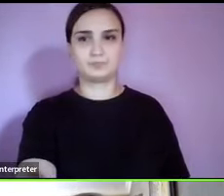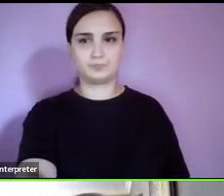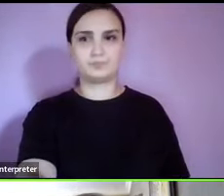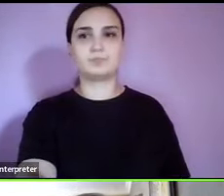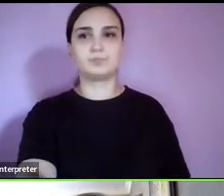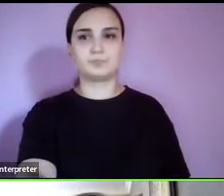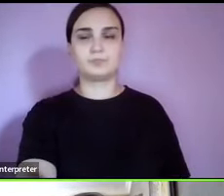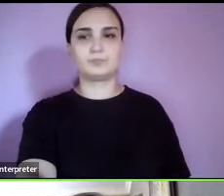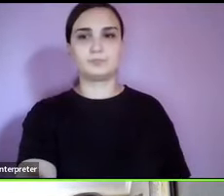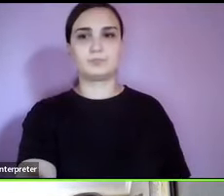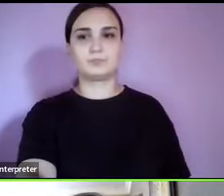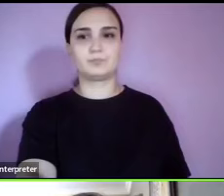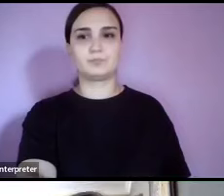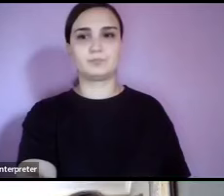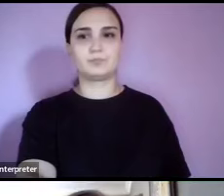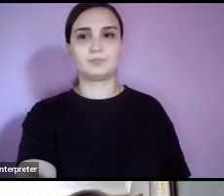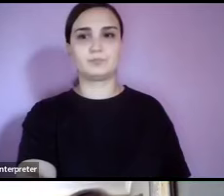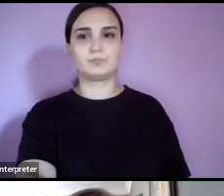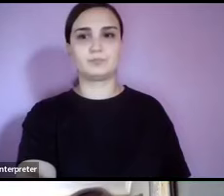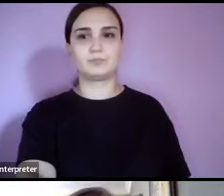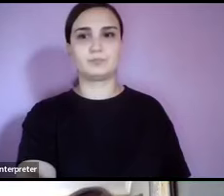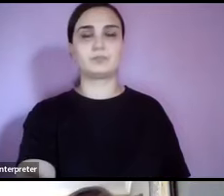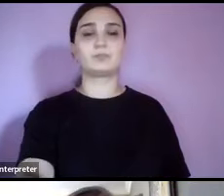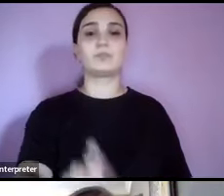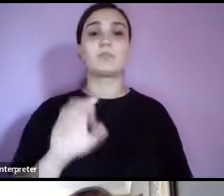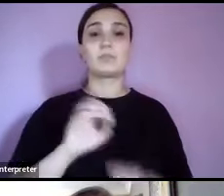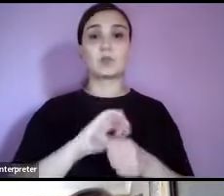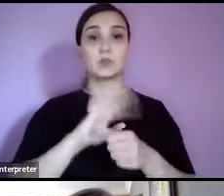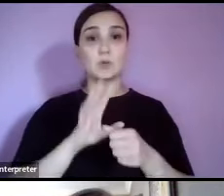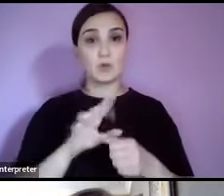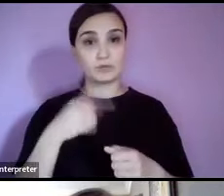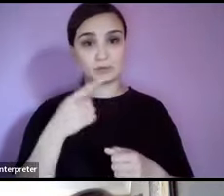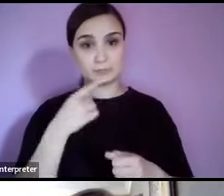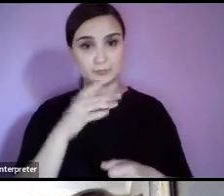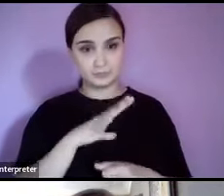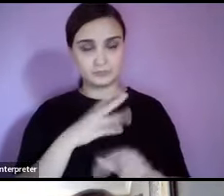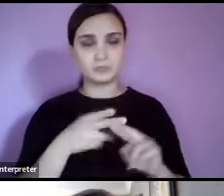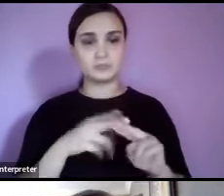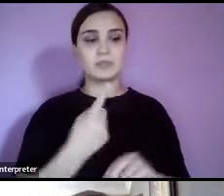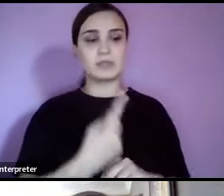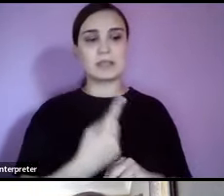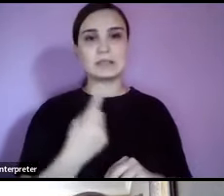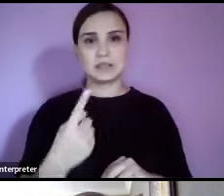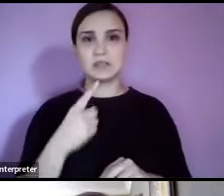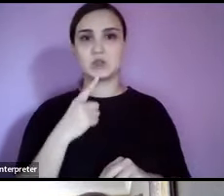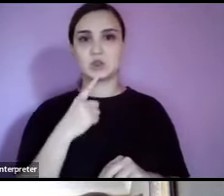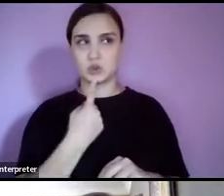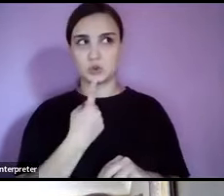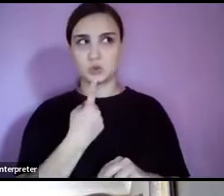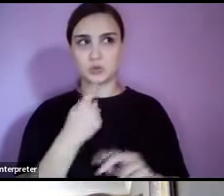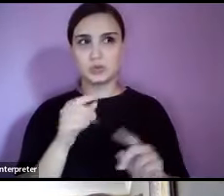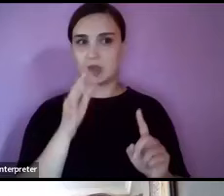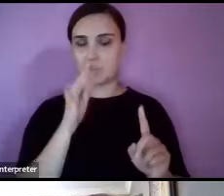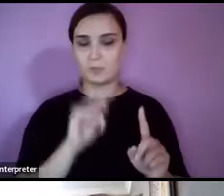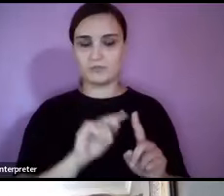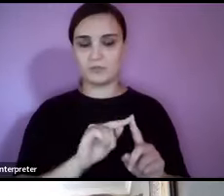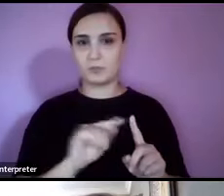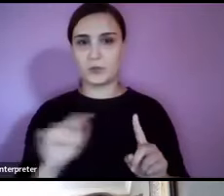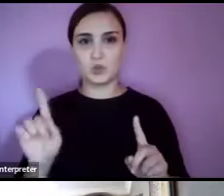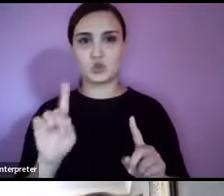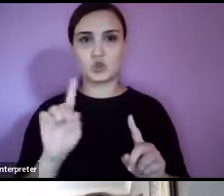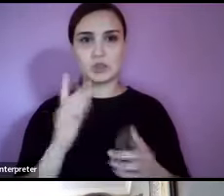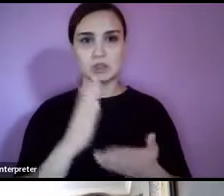issue. ეს კოვიდი, რაც ვახსენეთ, არის ერთ-ერთი სიშთულე ახლა ამ პერიოდში, რაც ვლინდება,